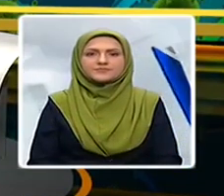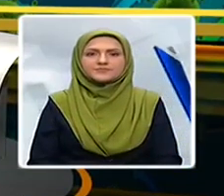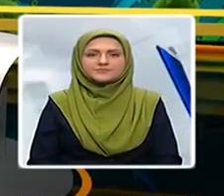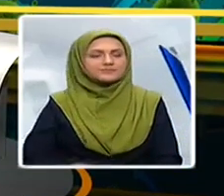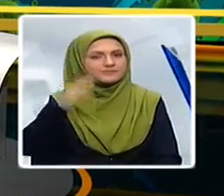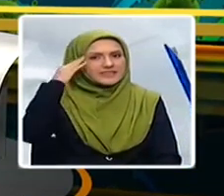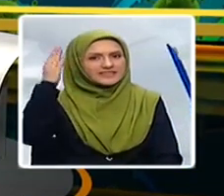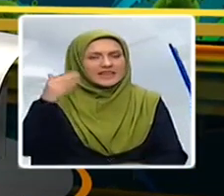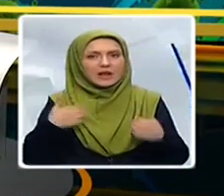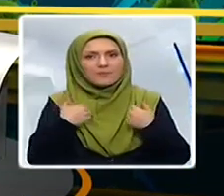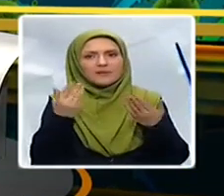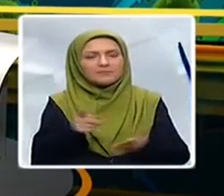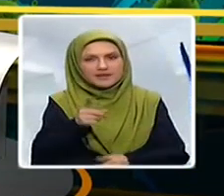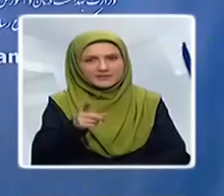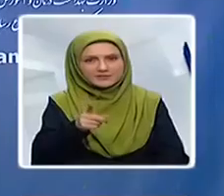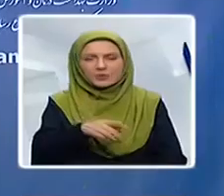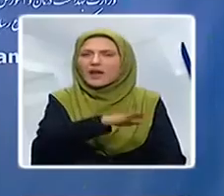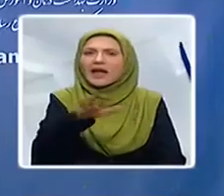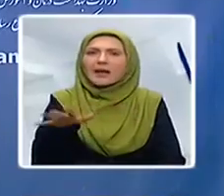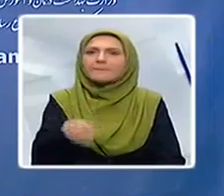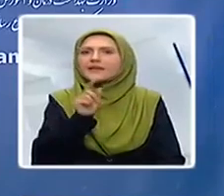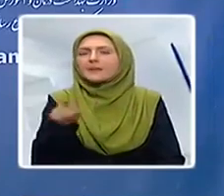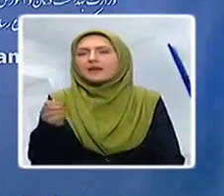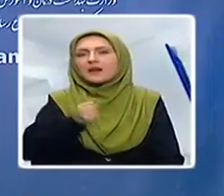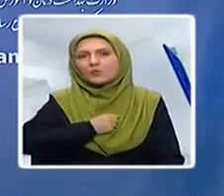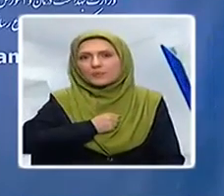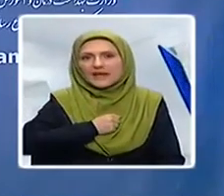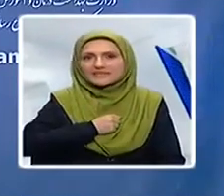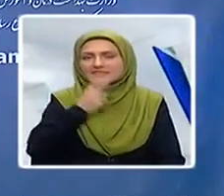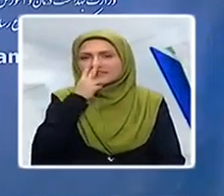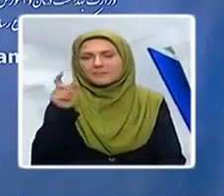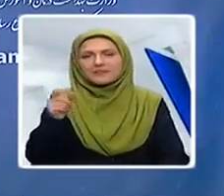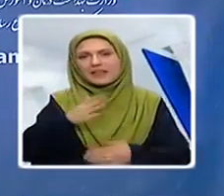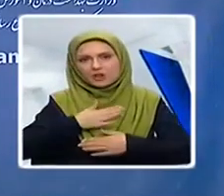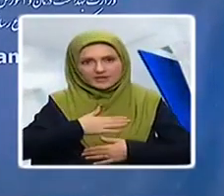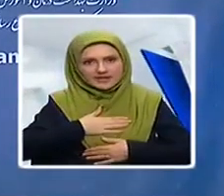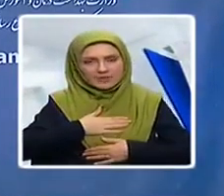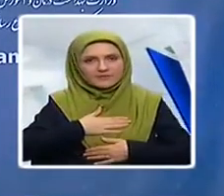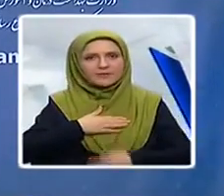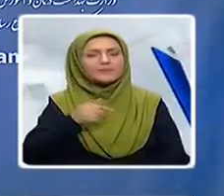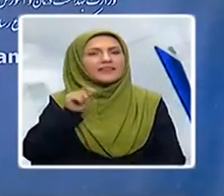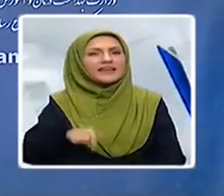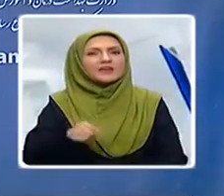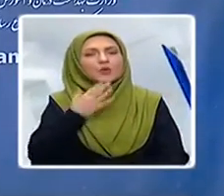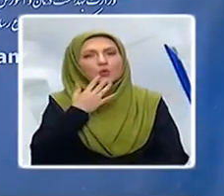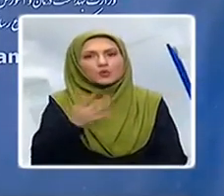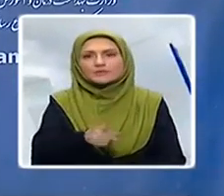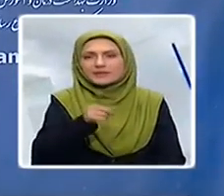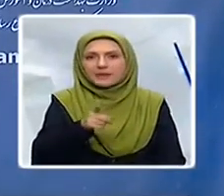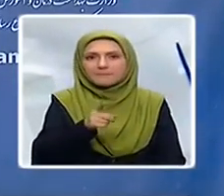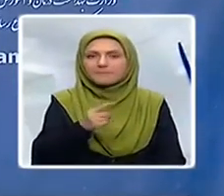سلام عرض میکنم خدمت شما جناب حیدری و همه هموطنان عزیزمون بینندگان گرامی. خدمت شما عرض کنم که روند